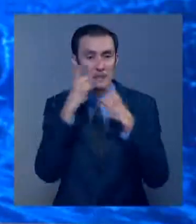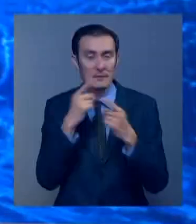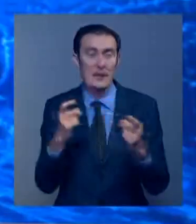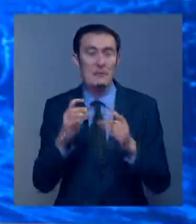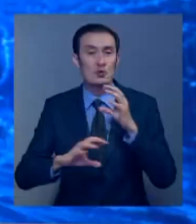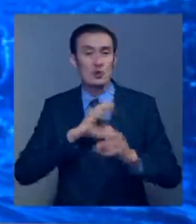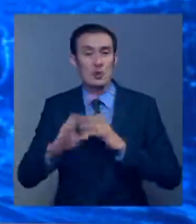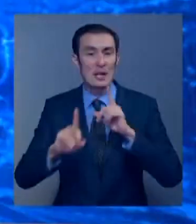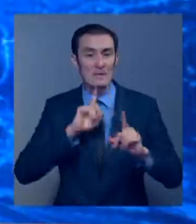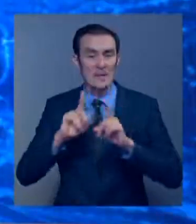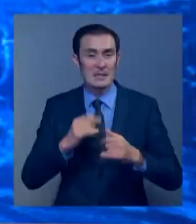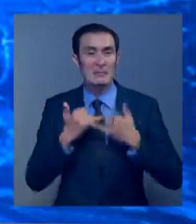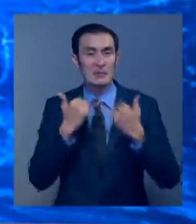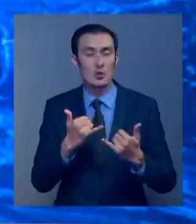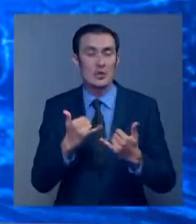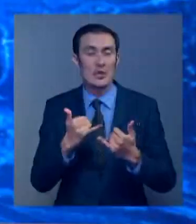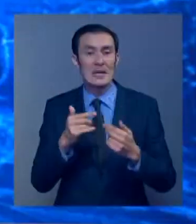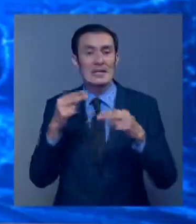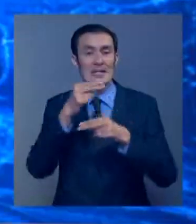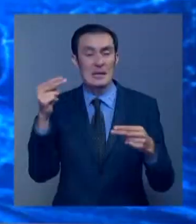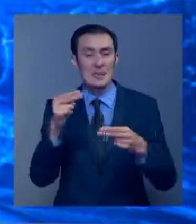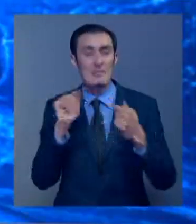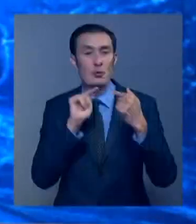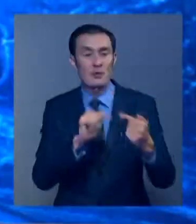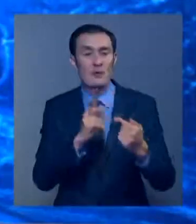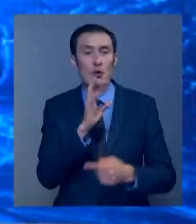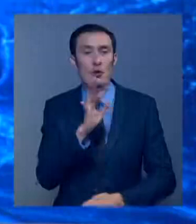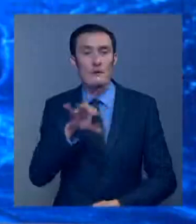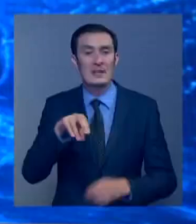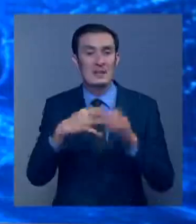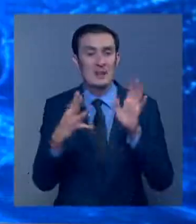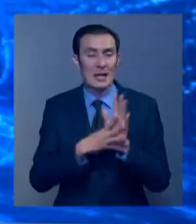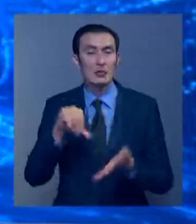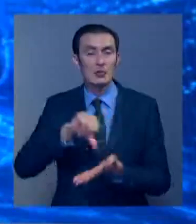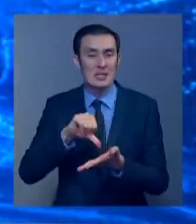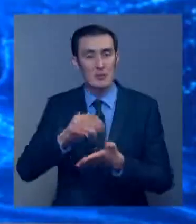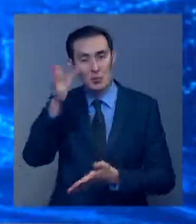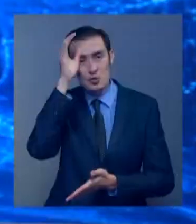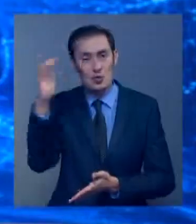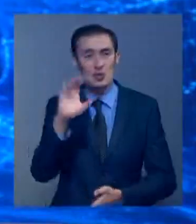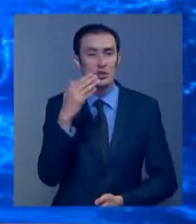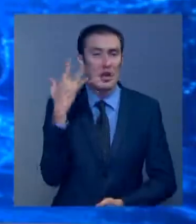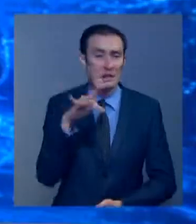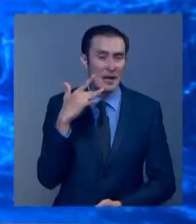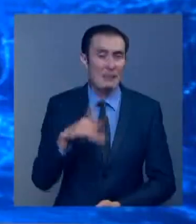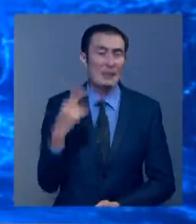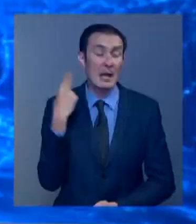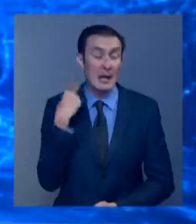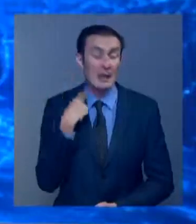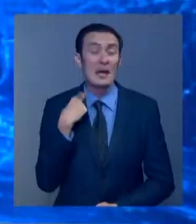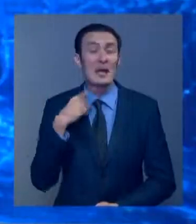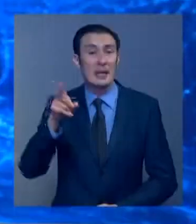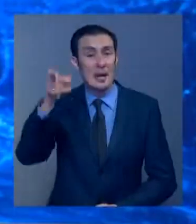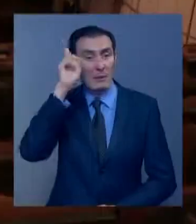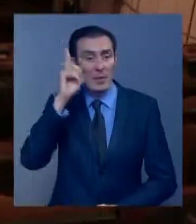международной конференции, посвященной борьбе с COVID-19. В ее работе в онлайн-режиме также приняли участие ученые из США, Великобритании и